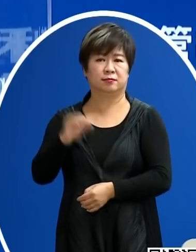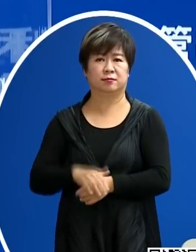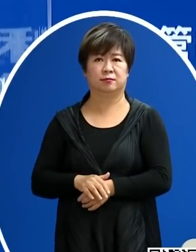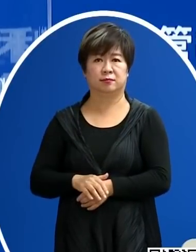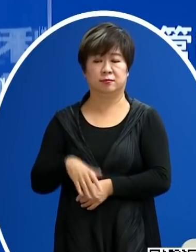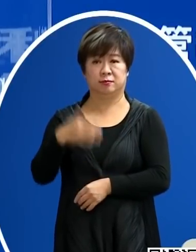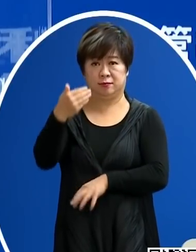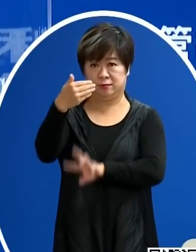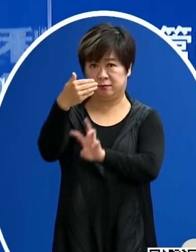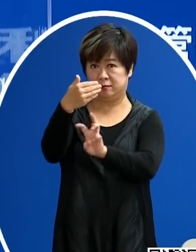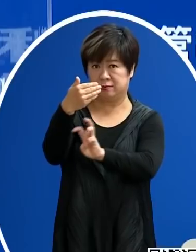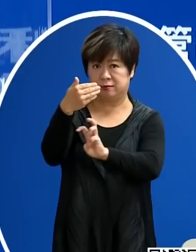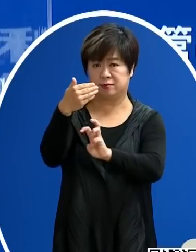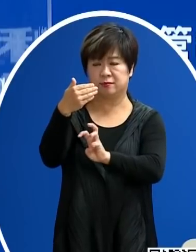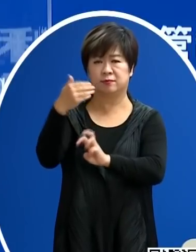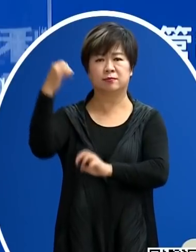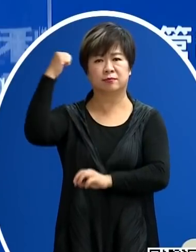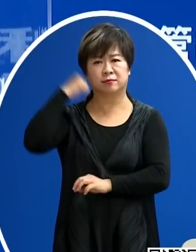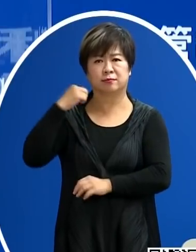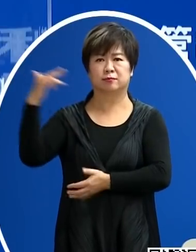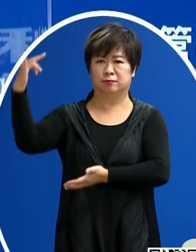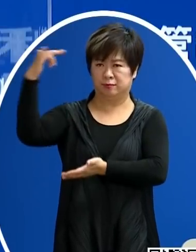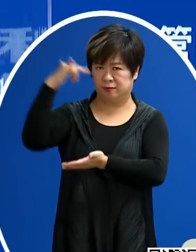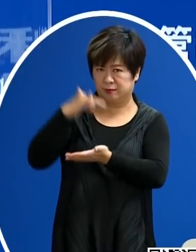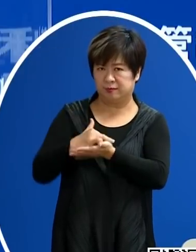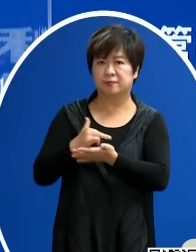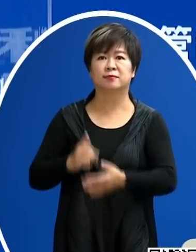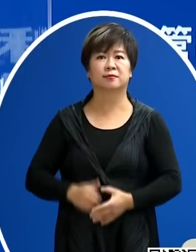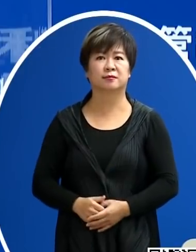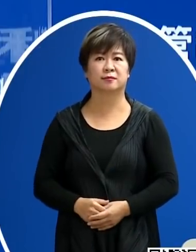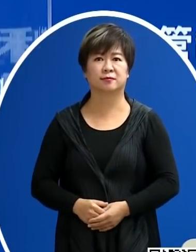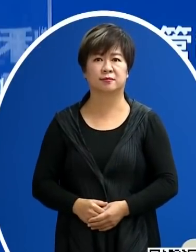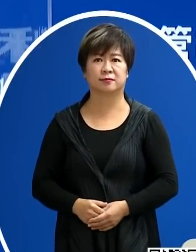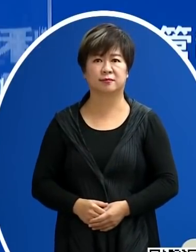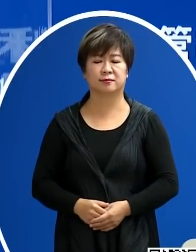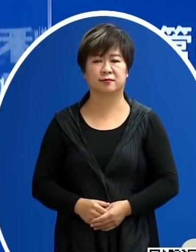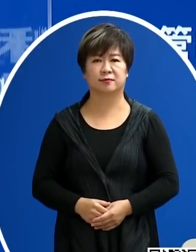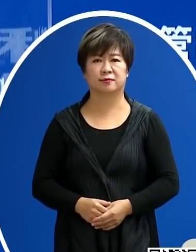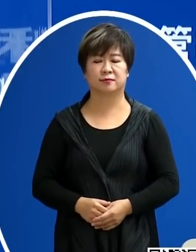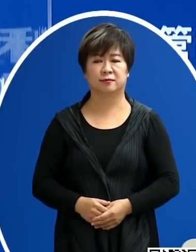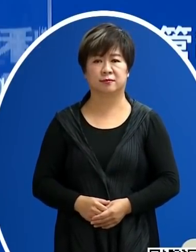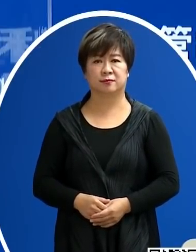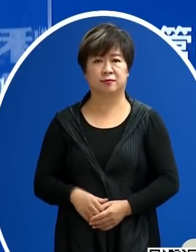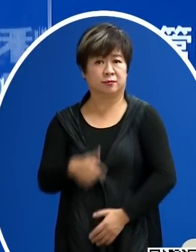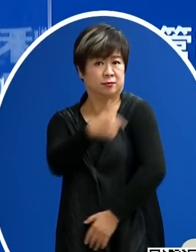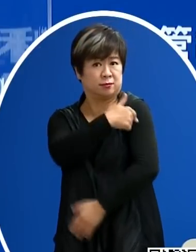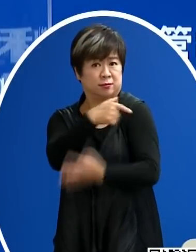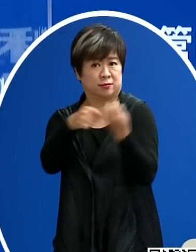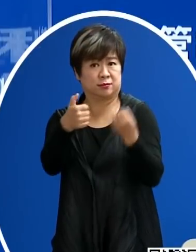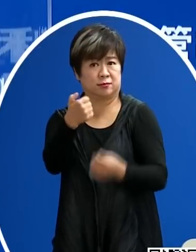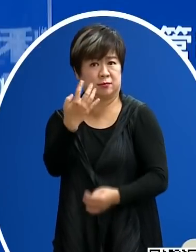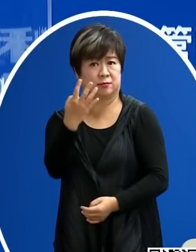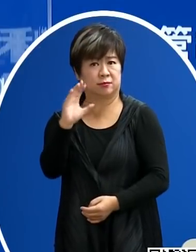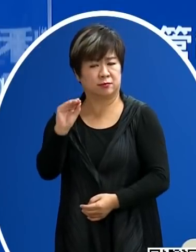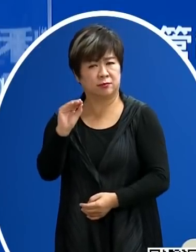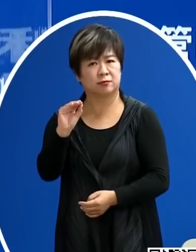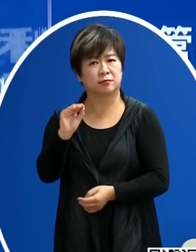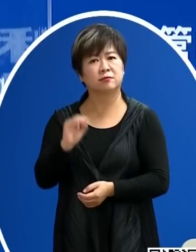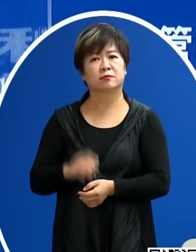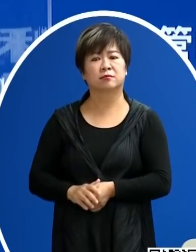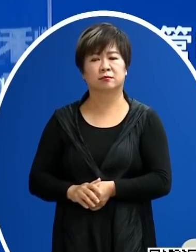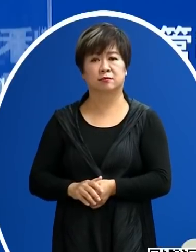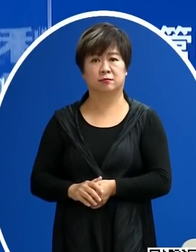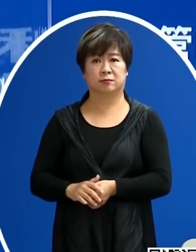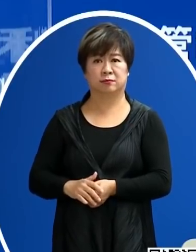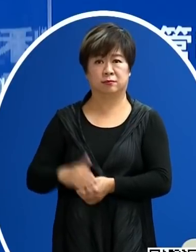于9月30日哈上午抵达。那这54万剂哈，我们今天看到